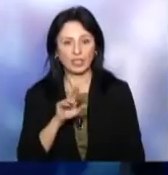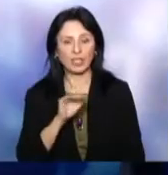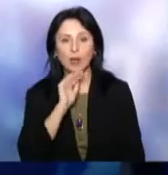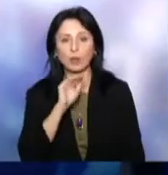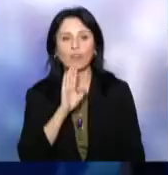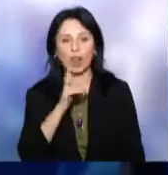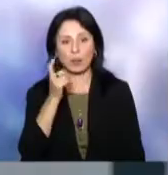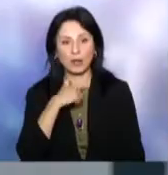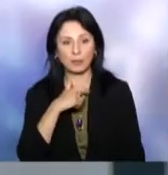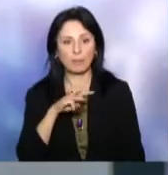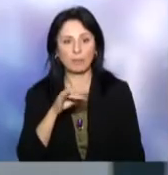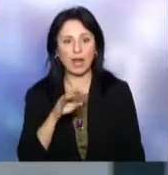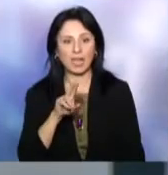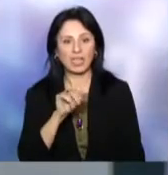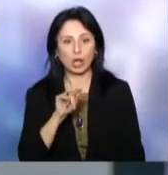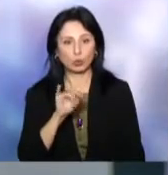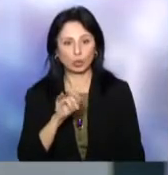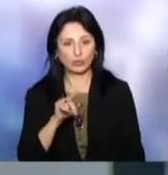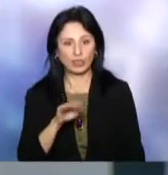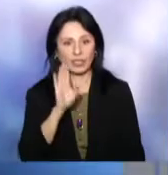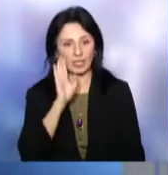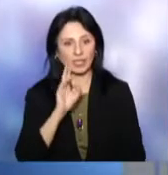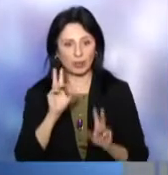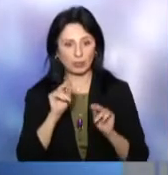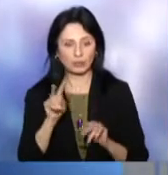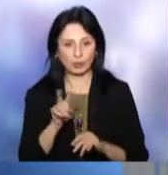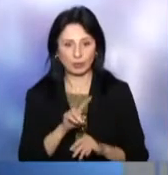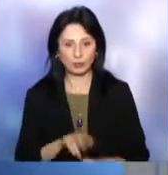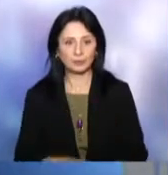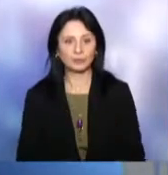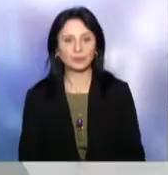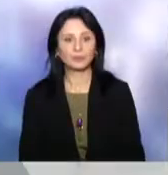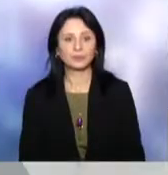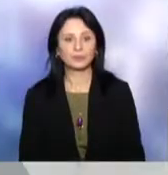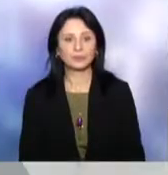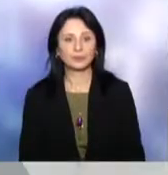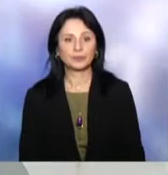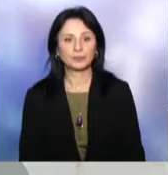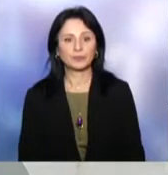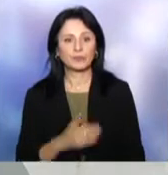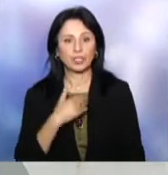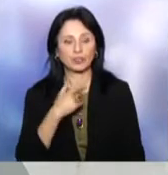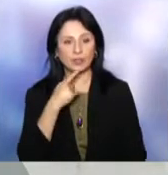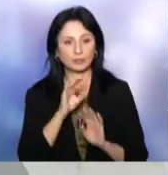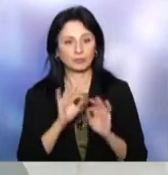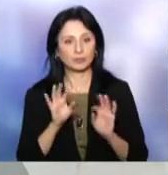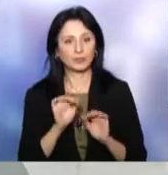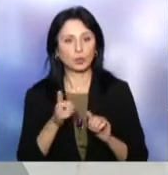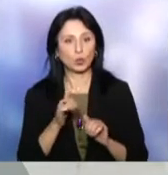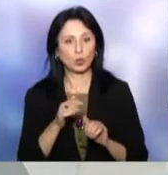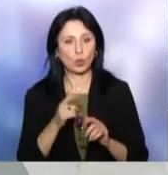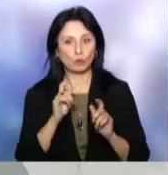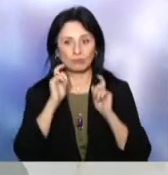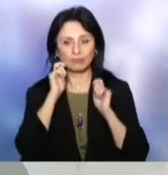პროფესორი ქალბატონი მაია დათოშვილი. გილამშვიდობისა ქალბატონებო. ჩვენ მოგეხსენებათ როგორც